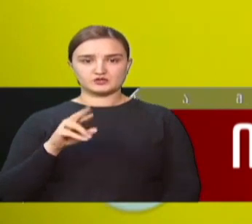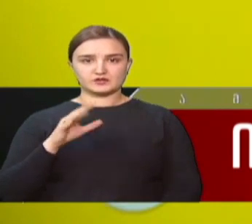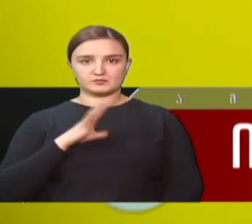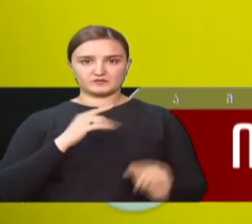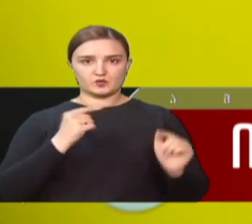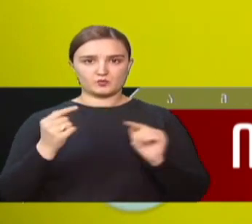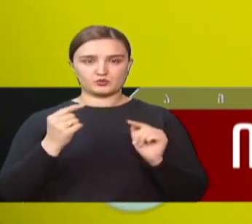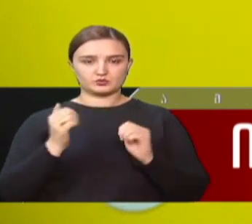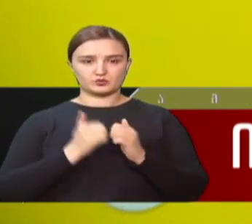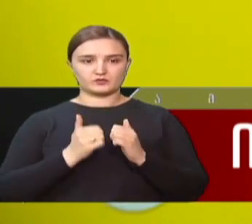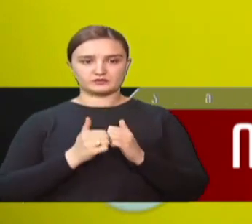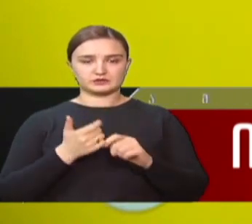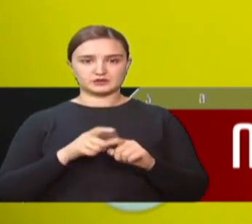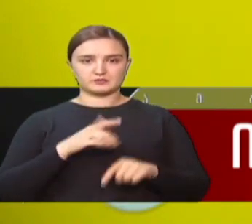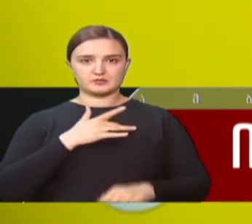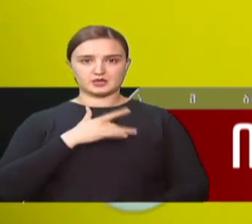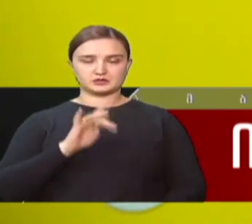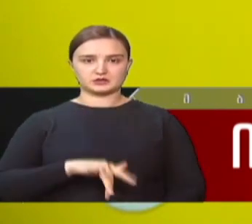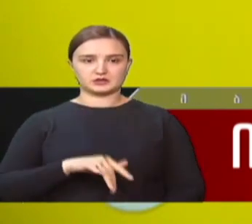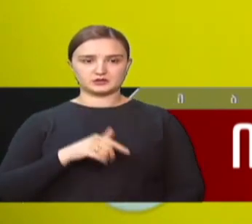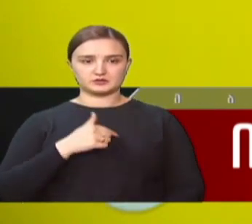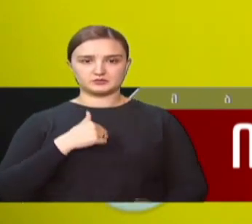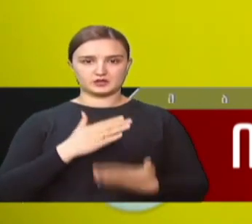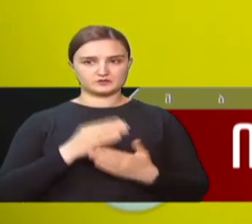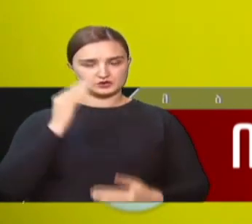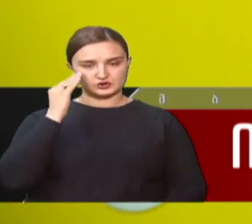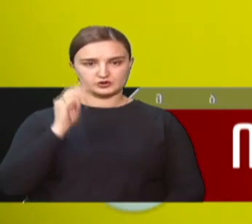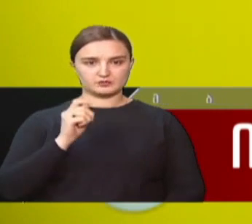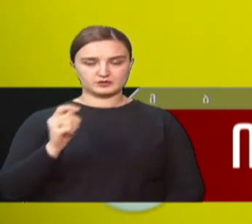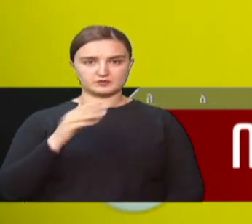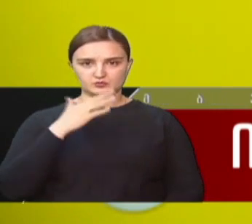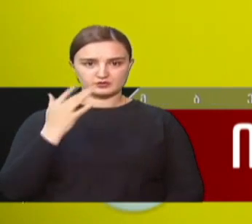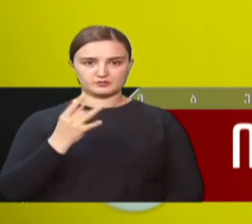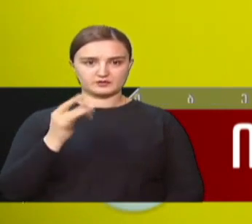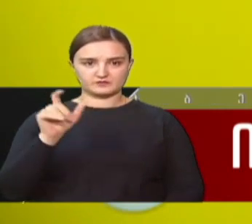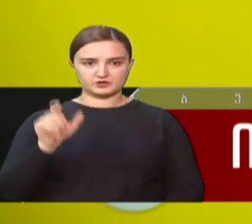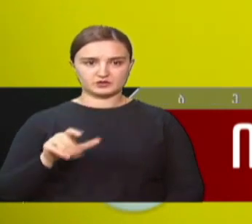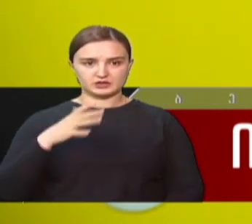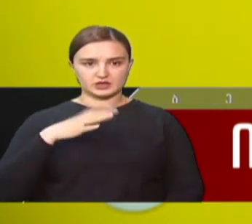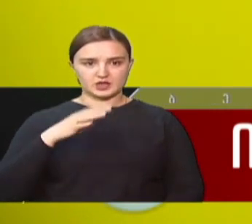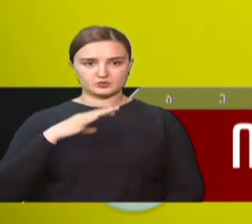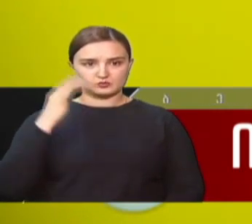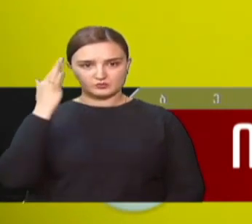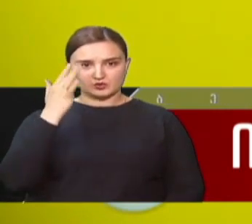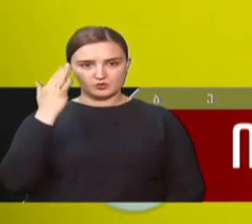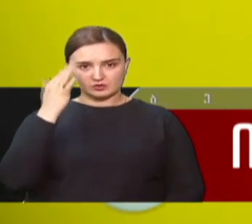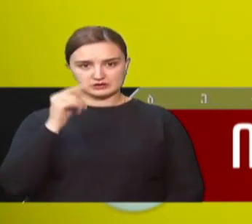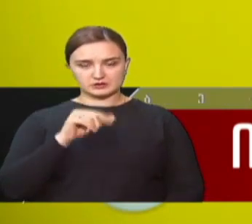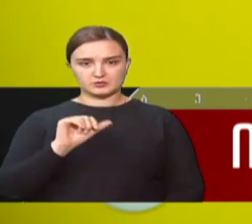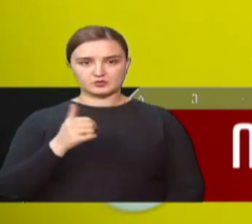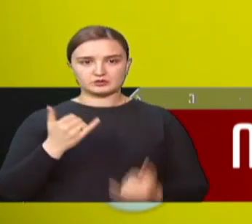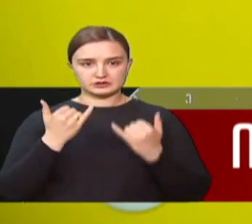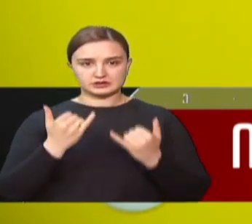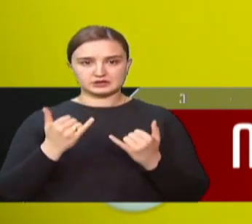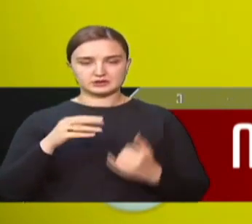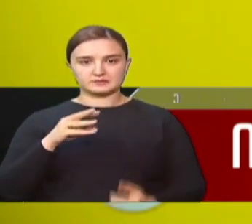ვიყავი ყოველთვის და ძალიან კაცრად ვყავ შეფასებული ის არაერთხელ. ქართულმა ოცნებამ როგორც დღეს